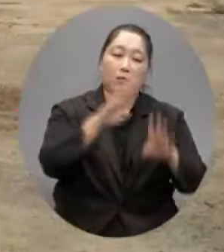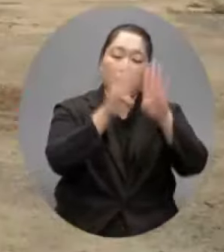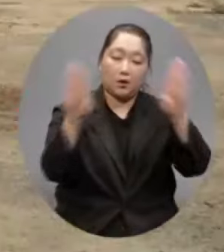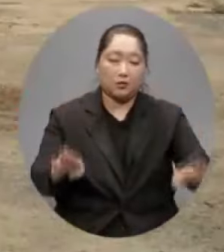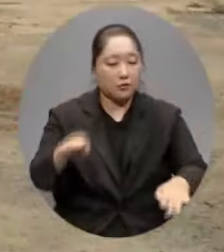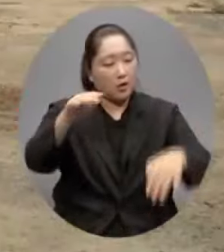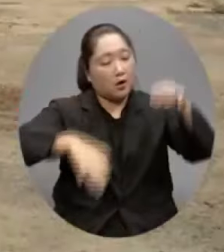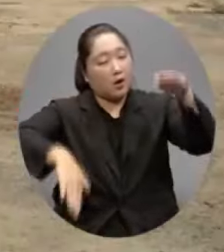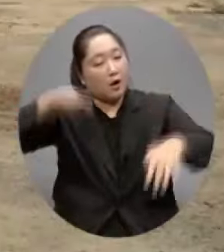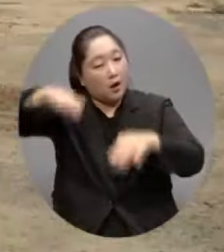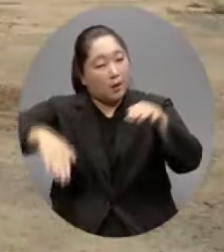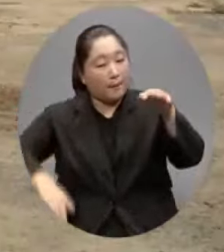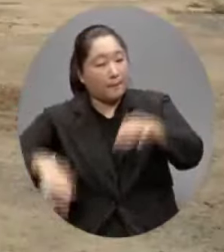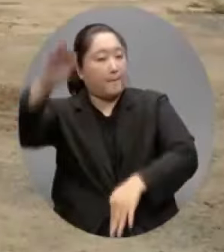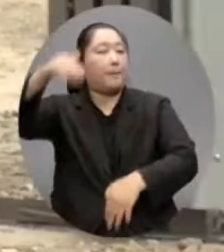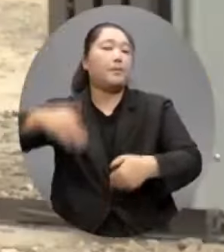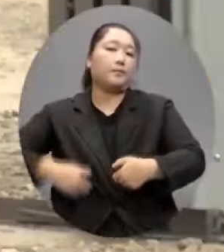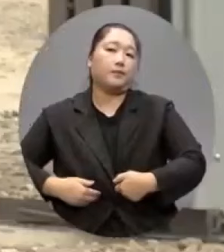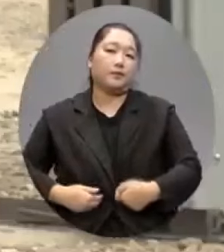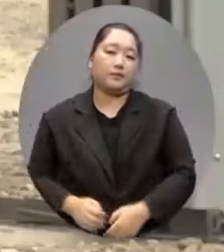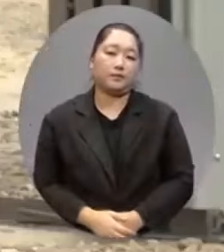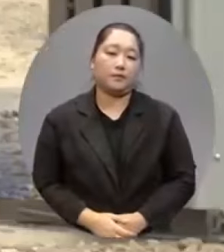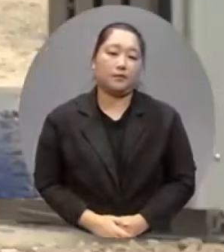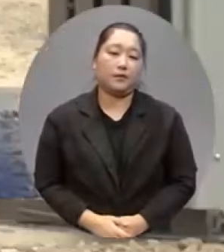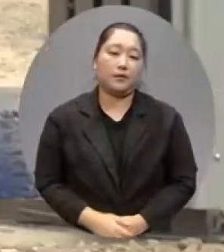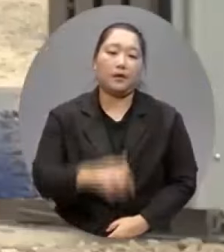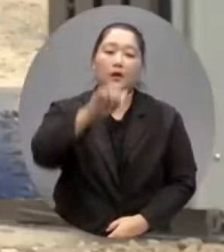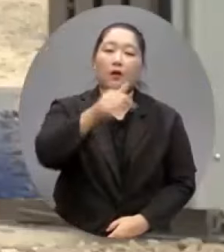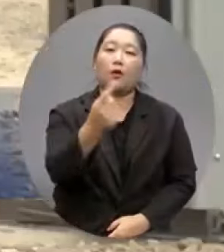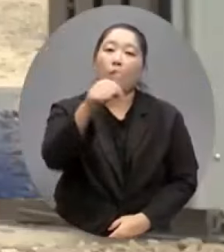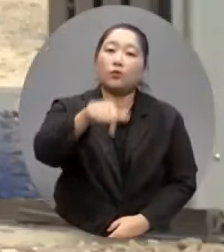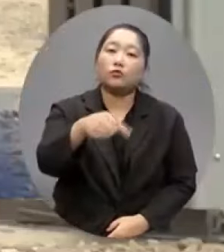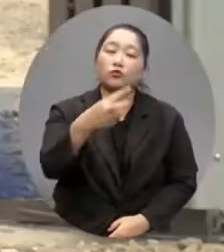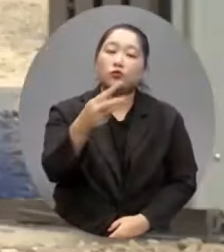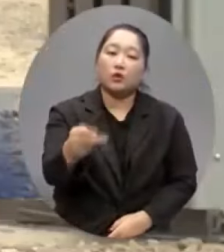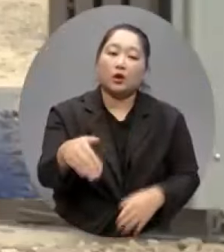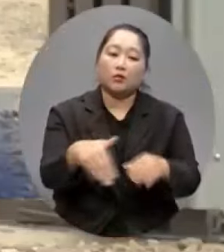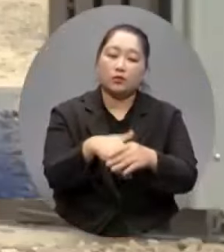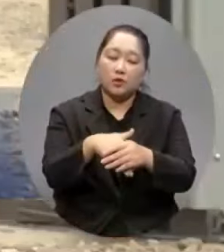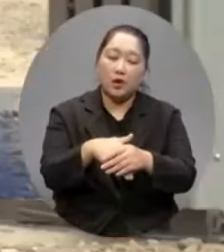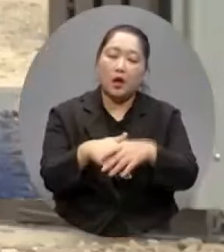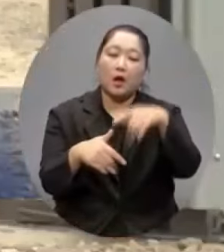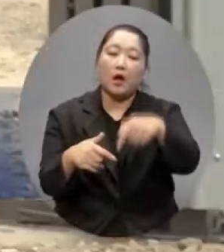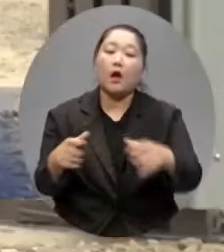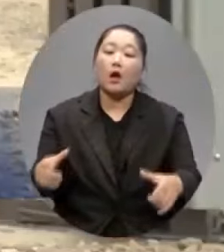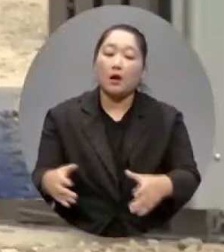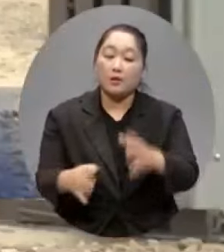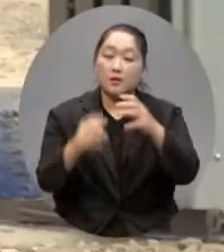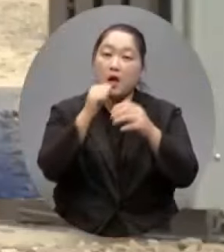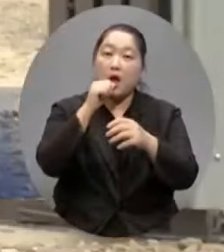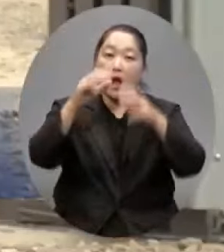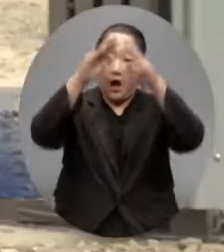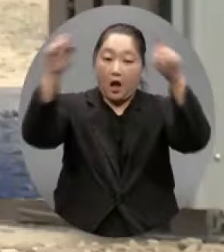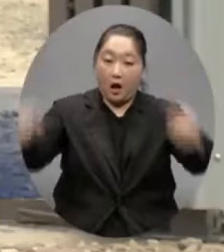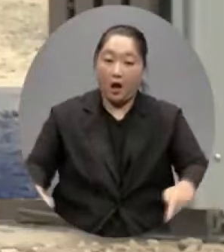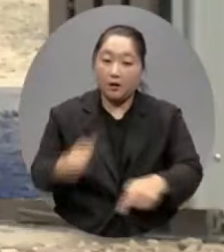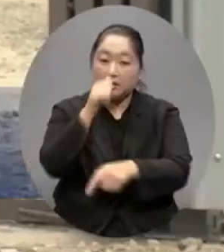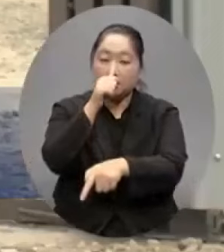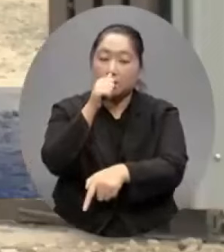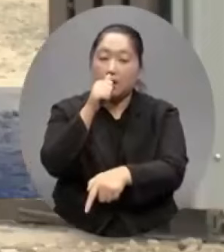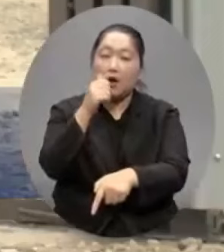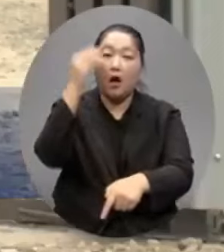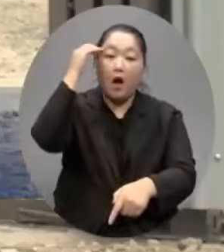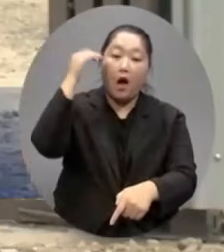박물관과의 차별화가 관건입니다. 고구려 문화가 대표적인 이제 중원 고구려비가 여기 있죠.